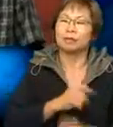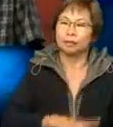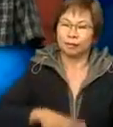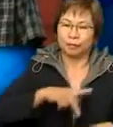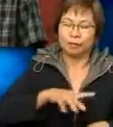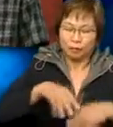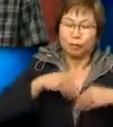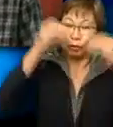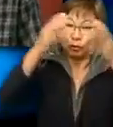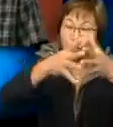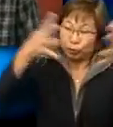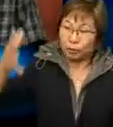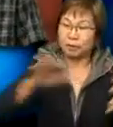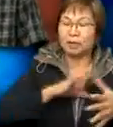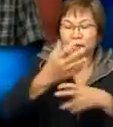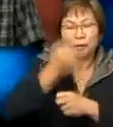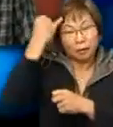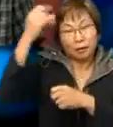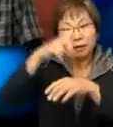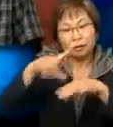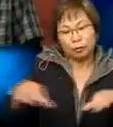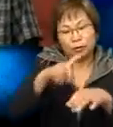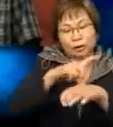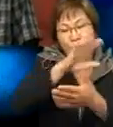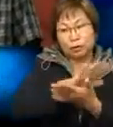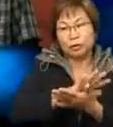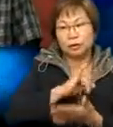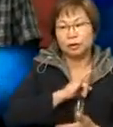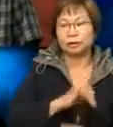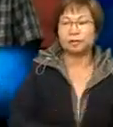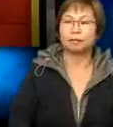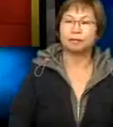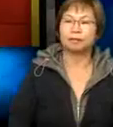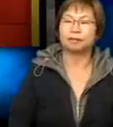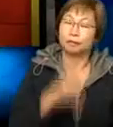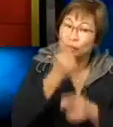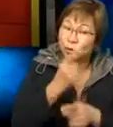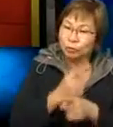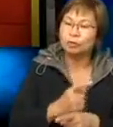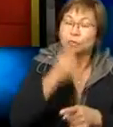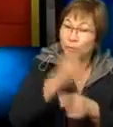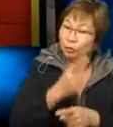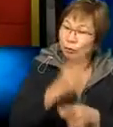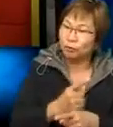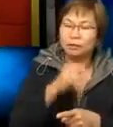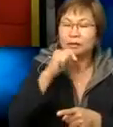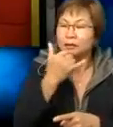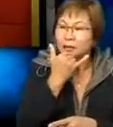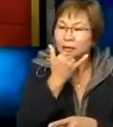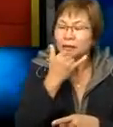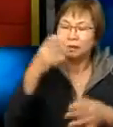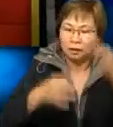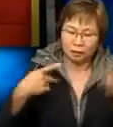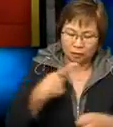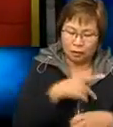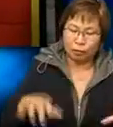tadi, saya mendapat idea untuk membuatnya di sekolah saya. Betul tak, Ati? Betul, Tuan Ashbin. Tidak salah